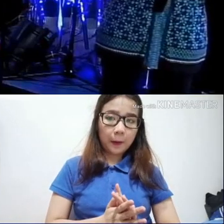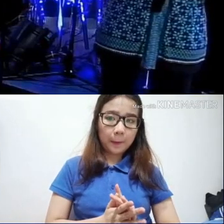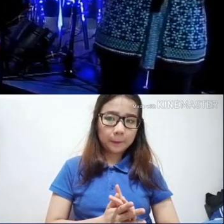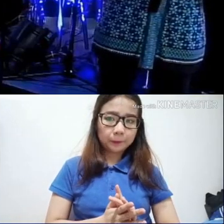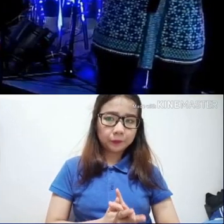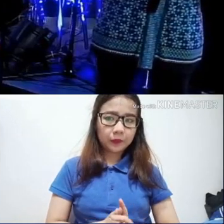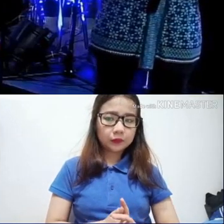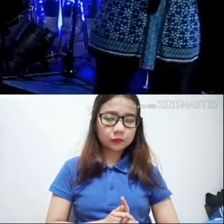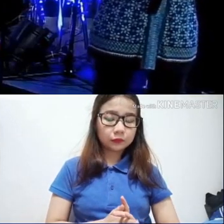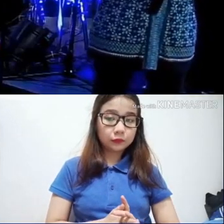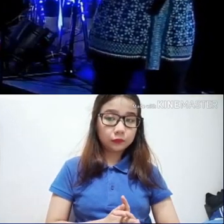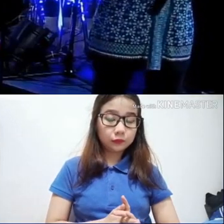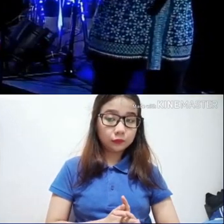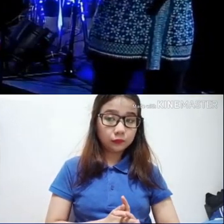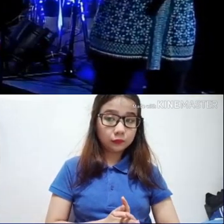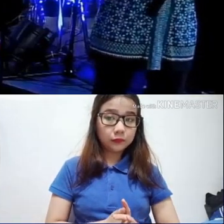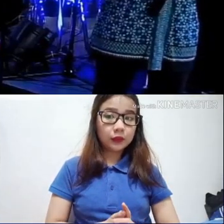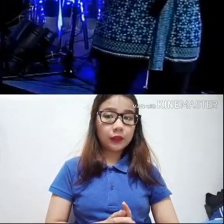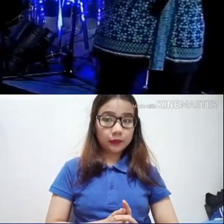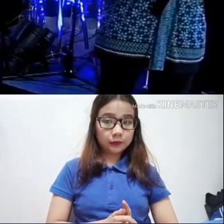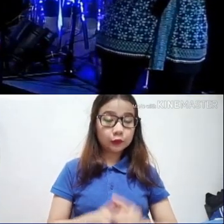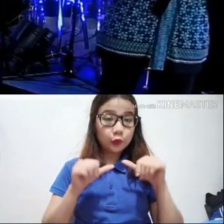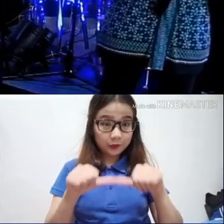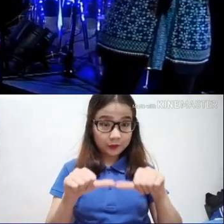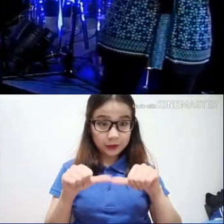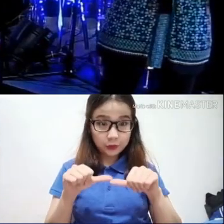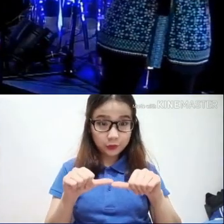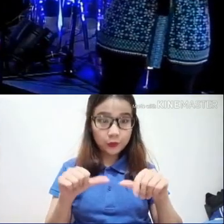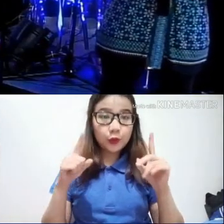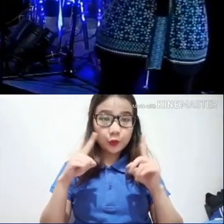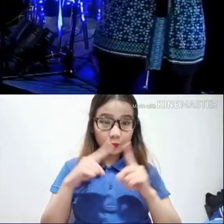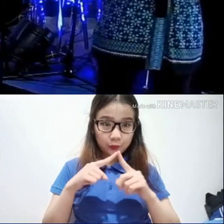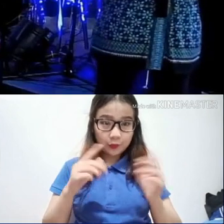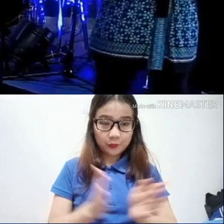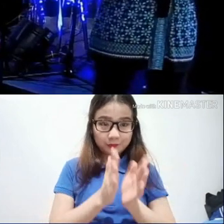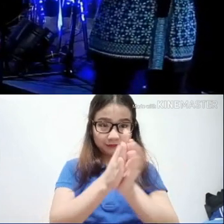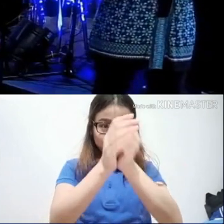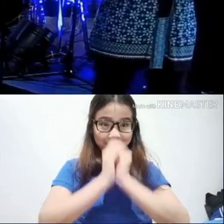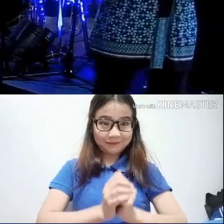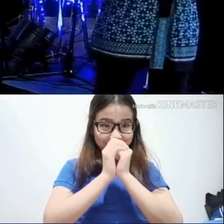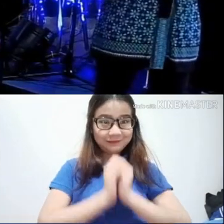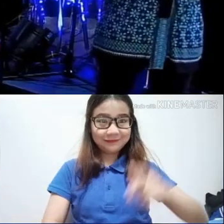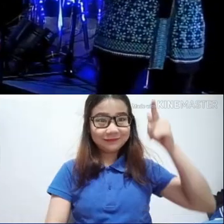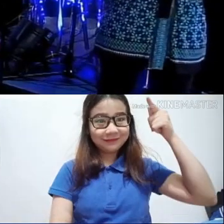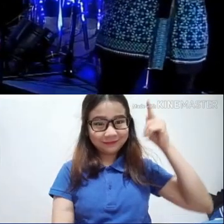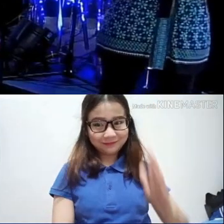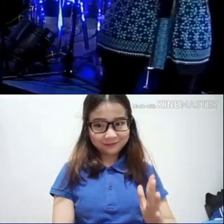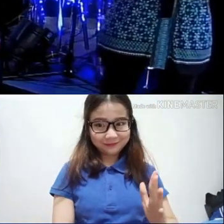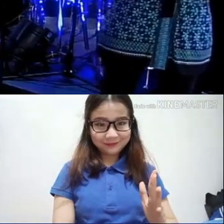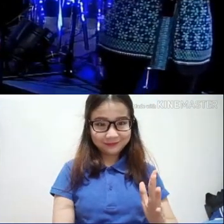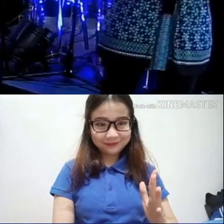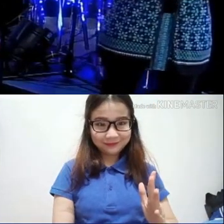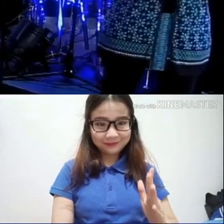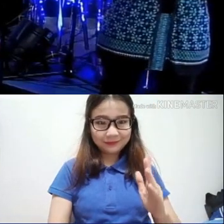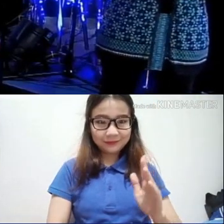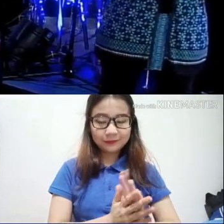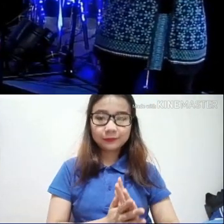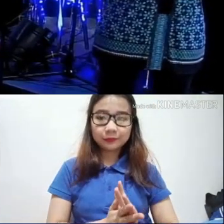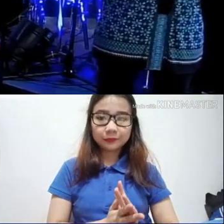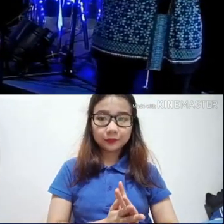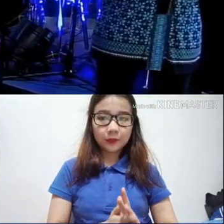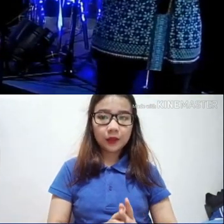at patuloy na magsama-samang magbigay ng papuri sa Panginoon. Sige po, tayo po'y manalangin. Panginoon,